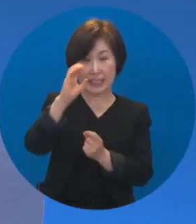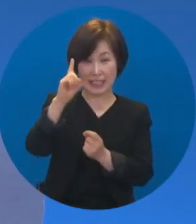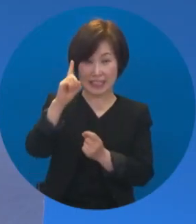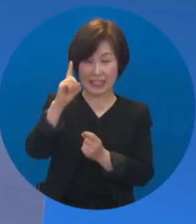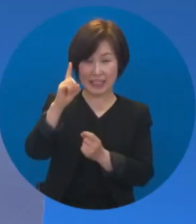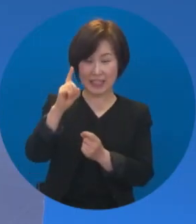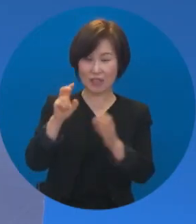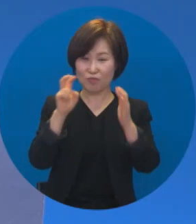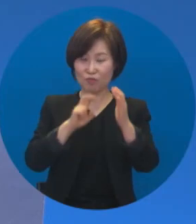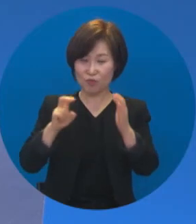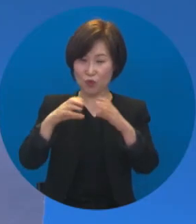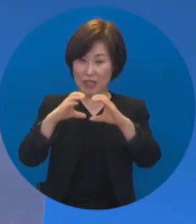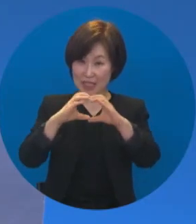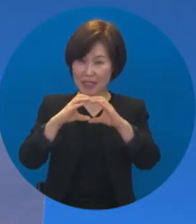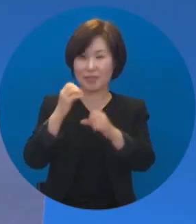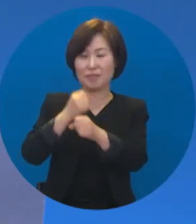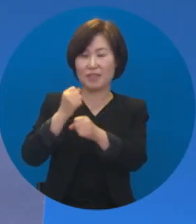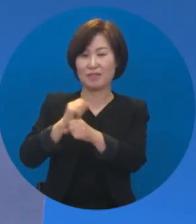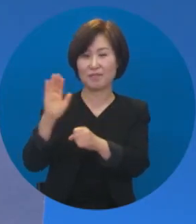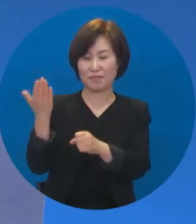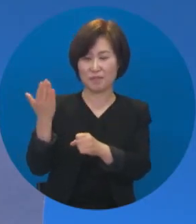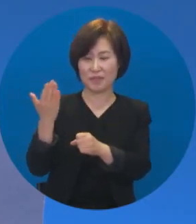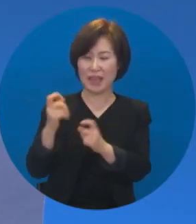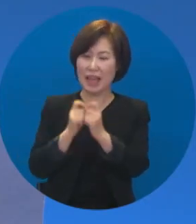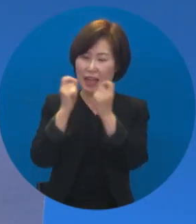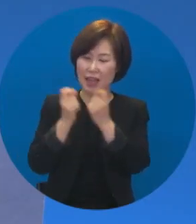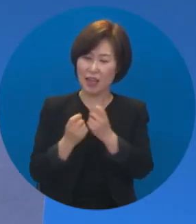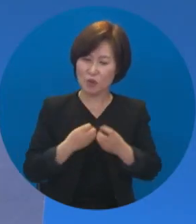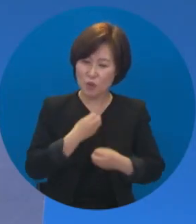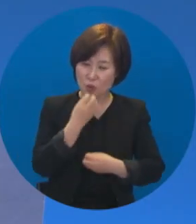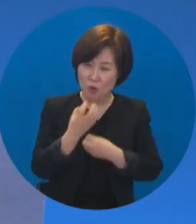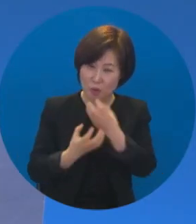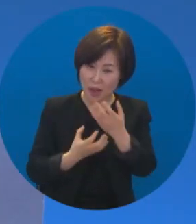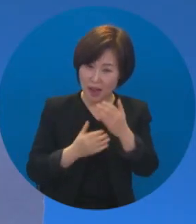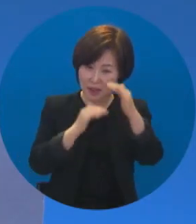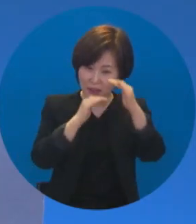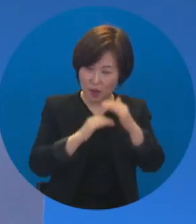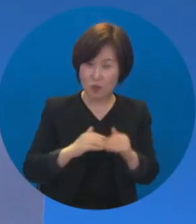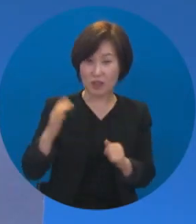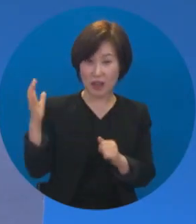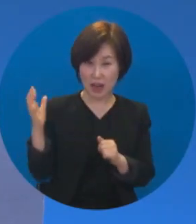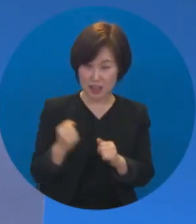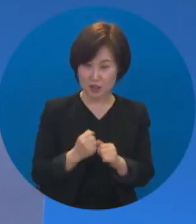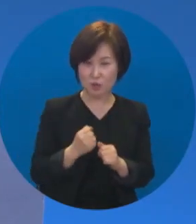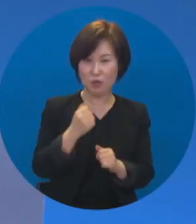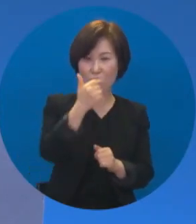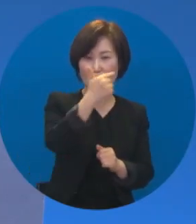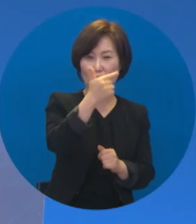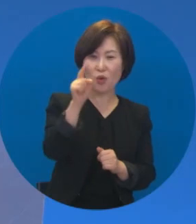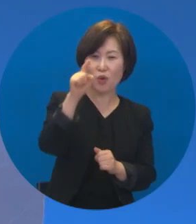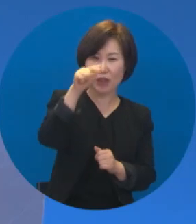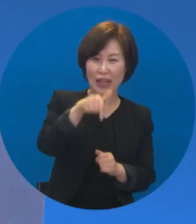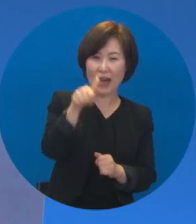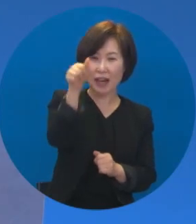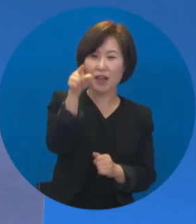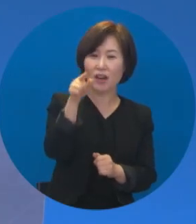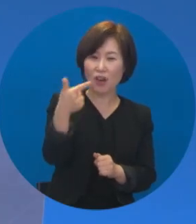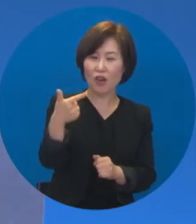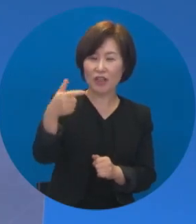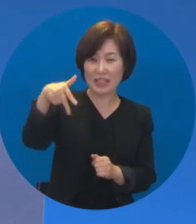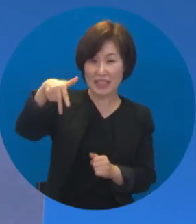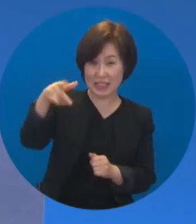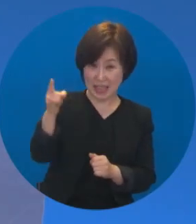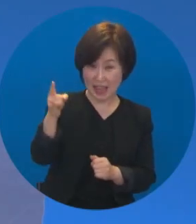저의 찬양 인도자로서의 고백들, 그런 고백들을 낙헌제라는 이름으로 발매했어요.